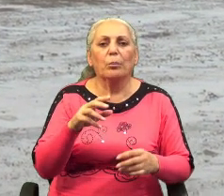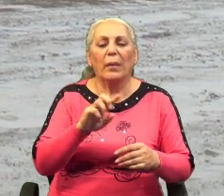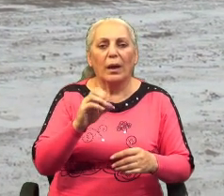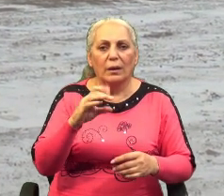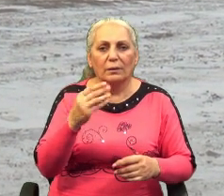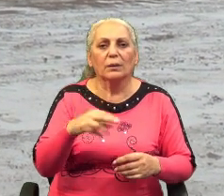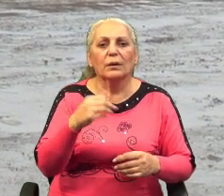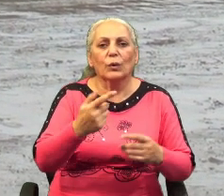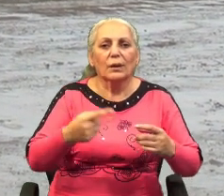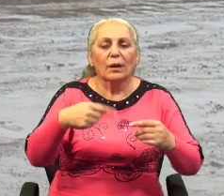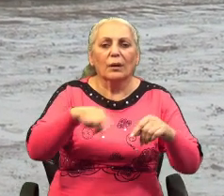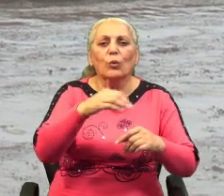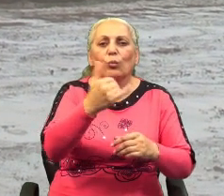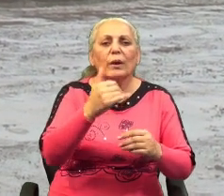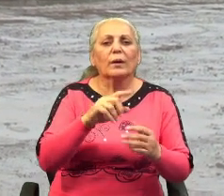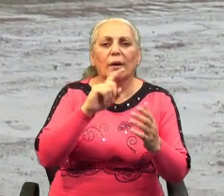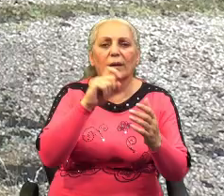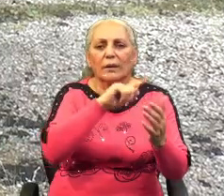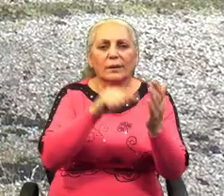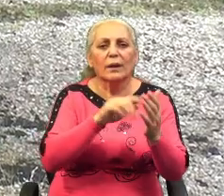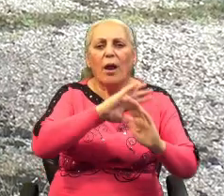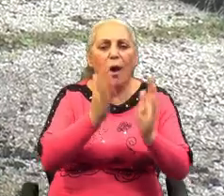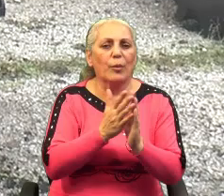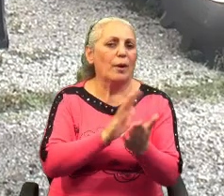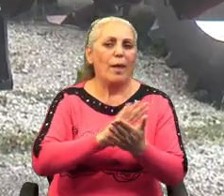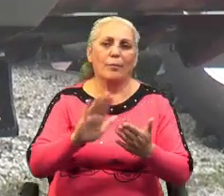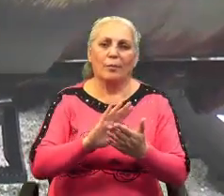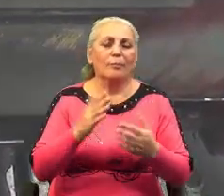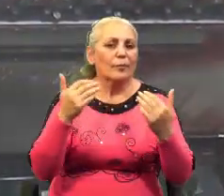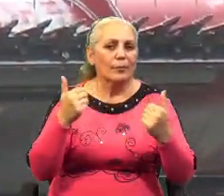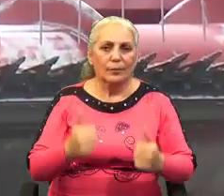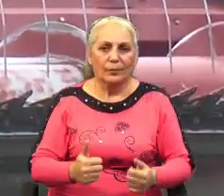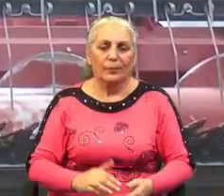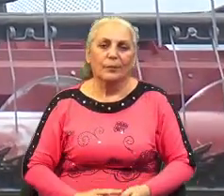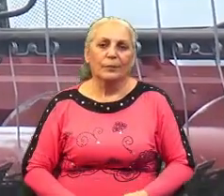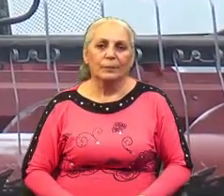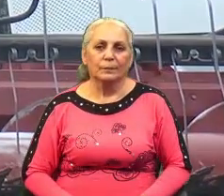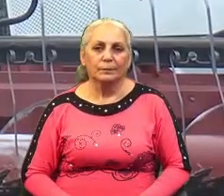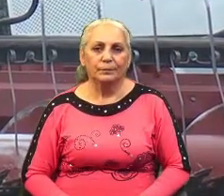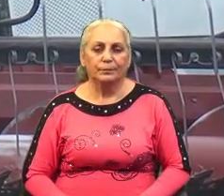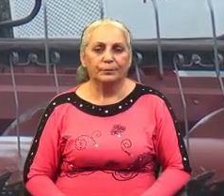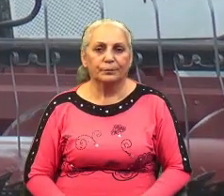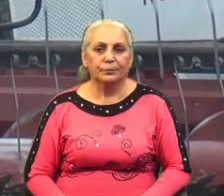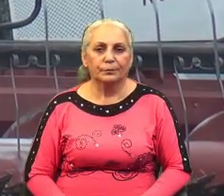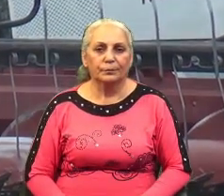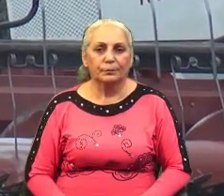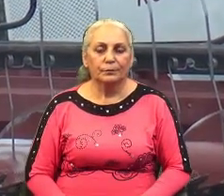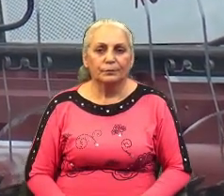բնակավայրերի տարաբնույթ խնդիրներ ևս լուծում են ստացել։ Անահիտ Կարապետյան, Մհեր Թադևոսյան, Մոլորակ, Լոռի